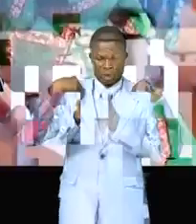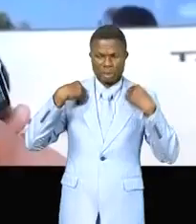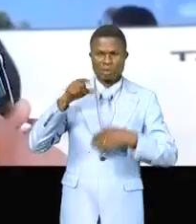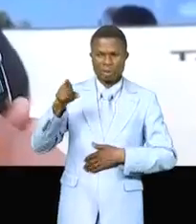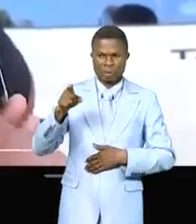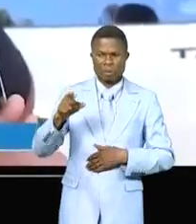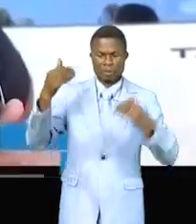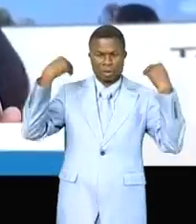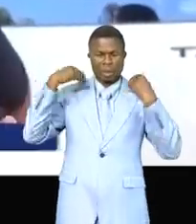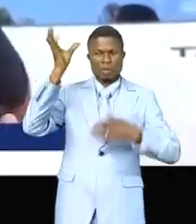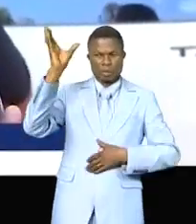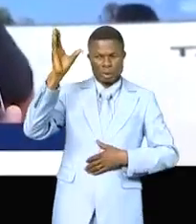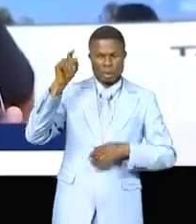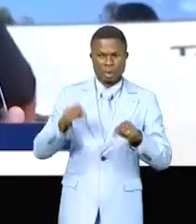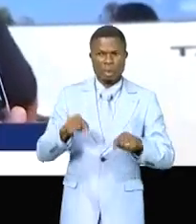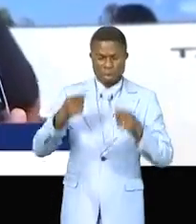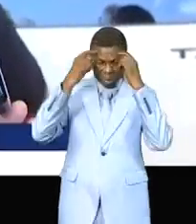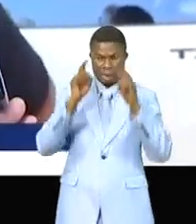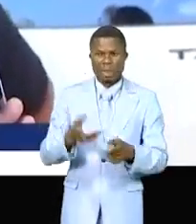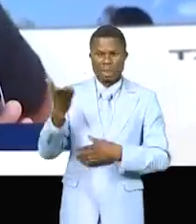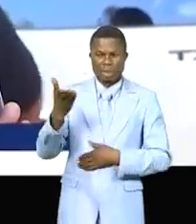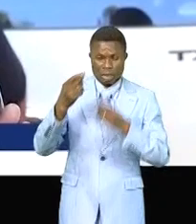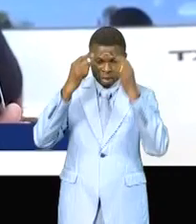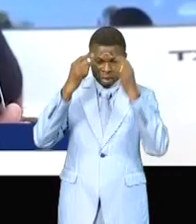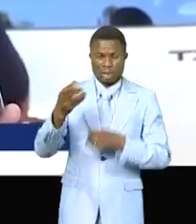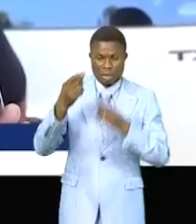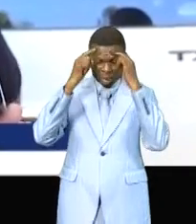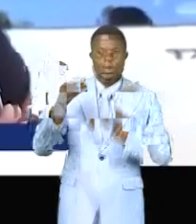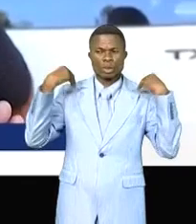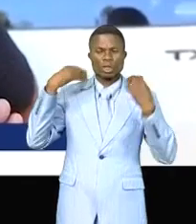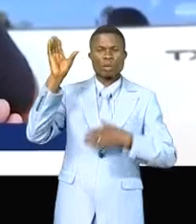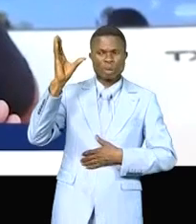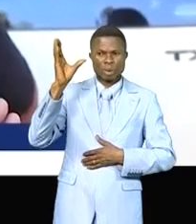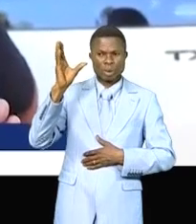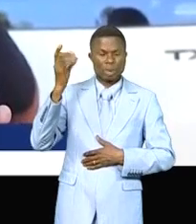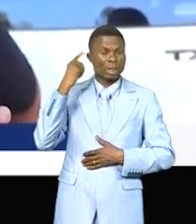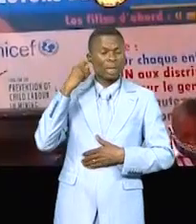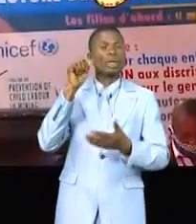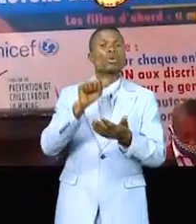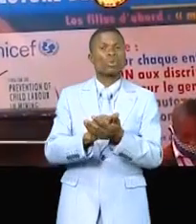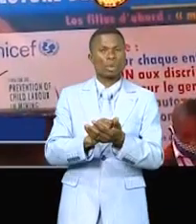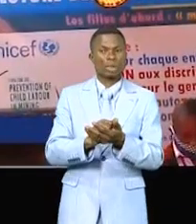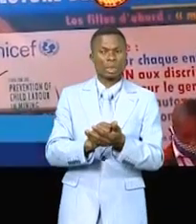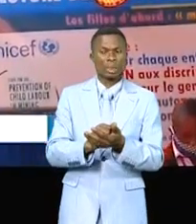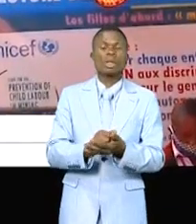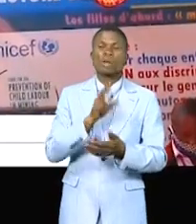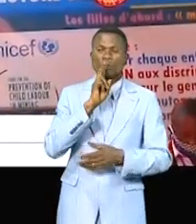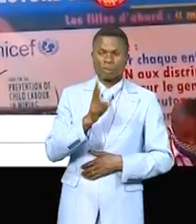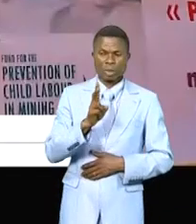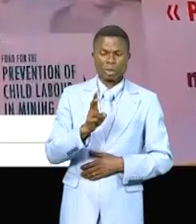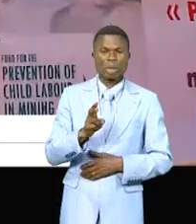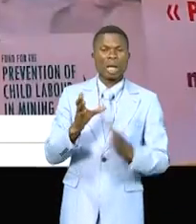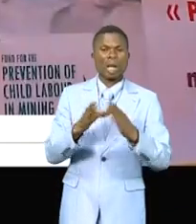Le chef de village ici, c'est lui qui décide, hein, c'est lui qui prend les décisions. Alors s'il faut que ces choses cessent, il faut voir avec